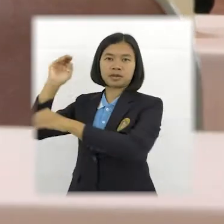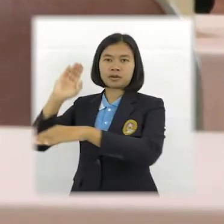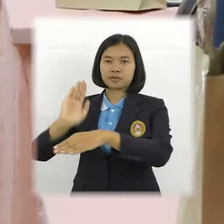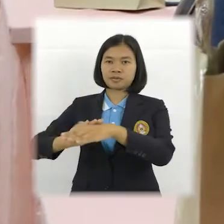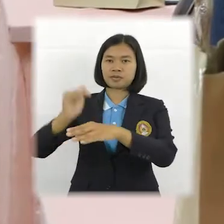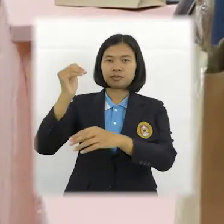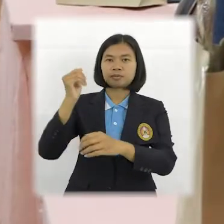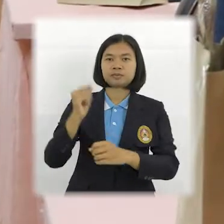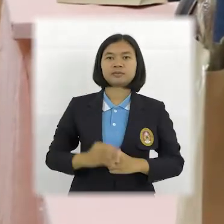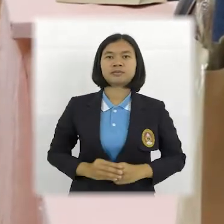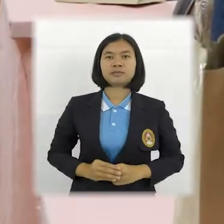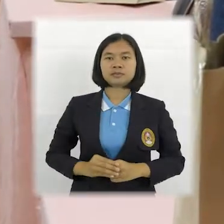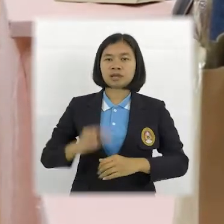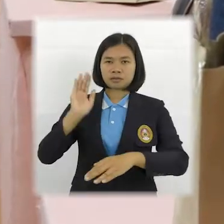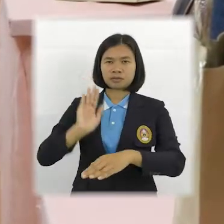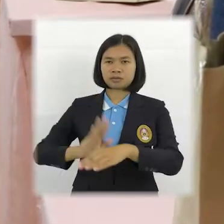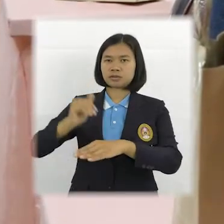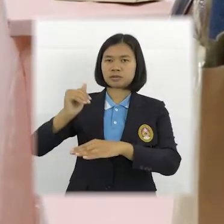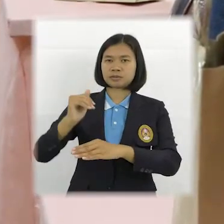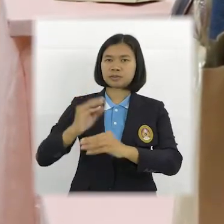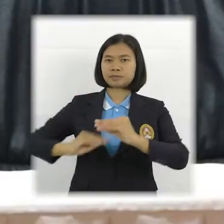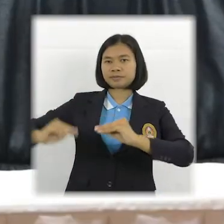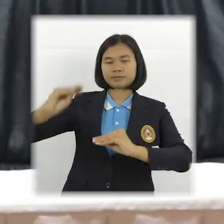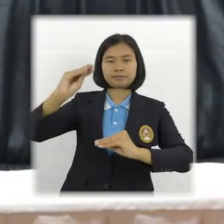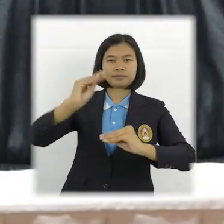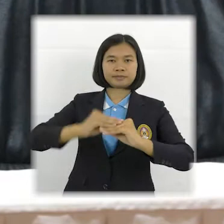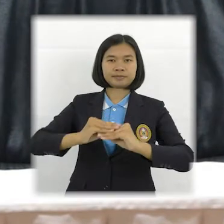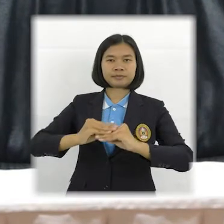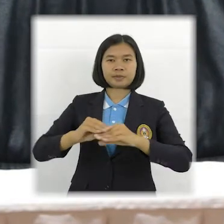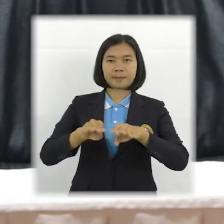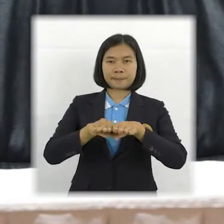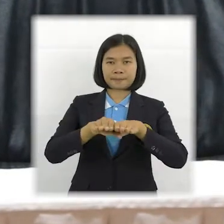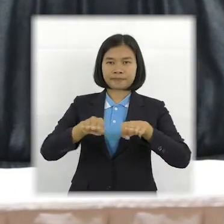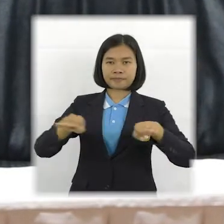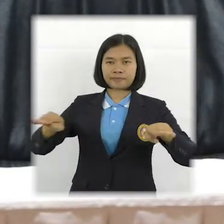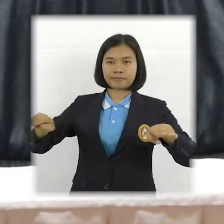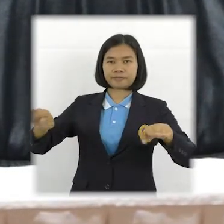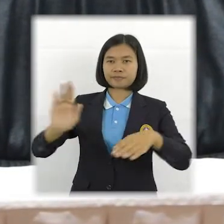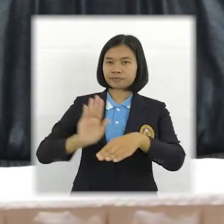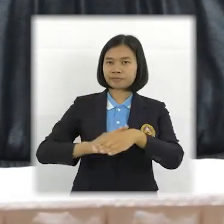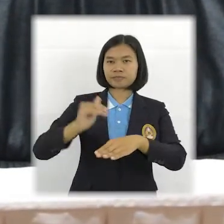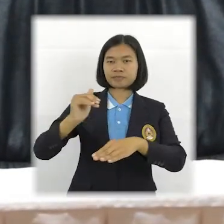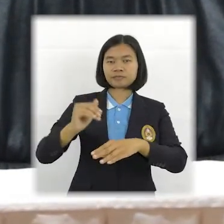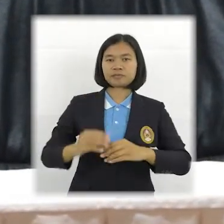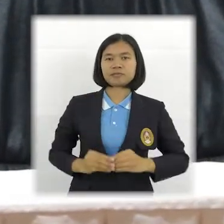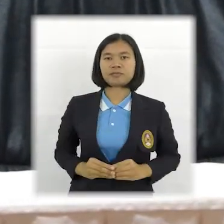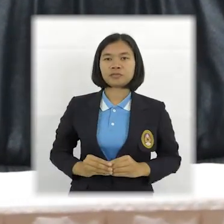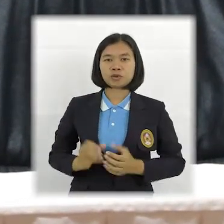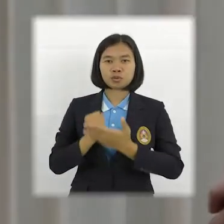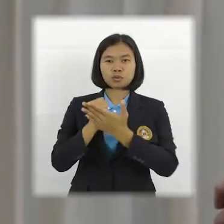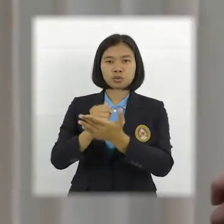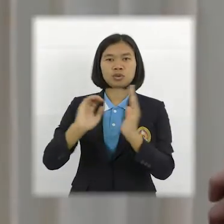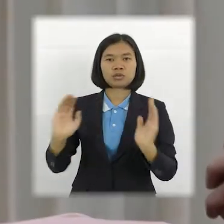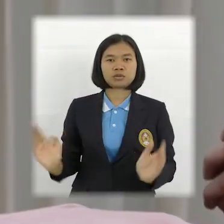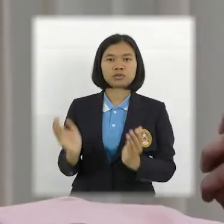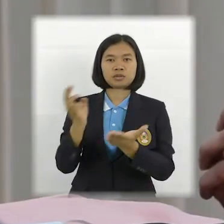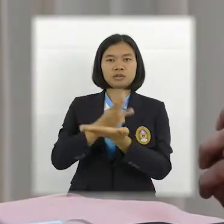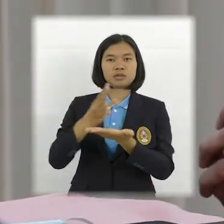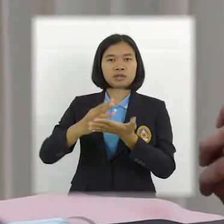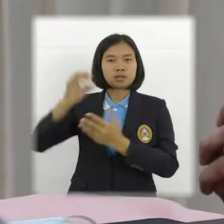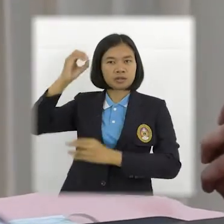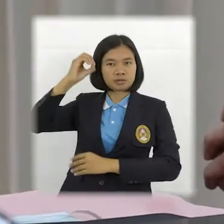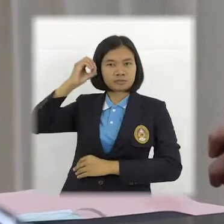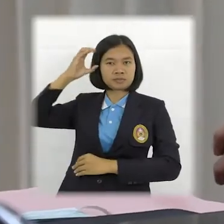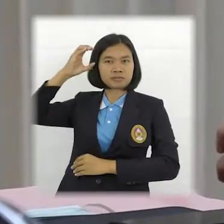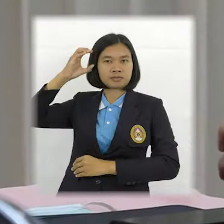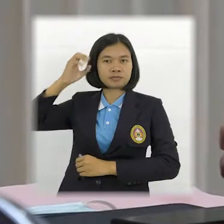ถุประสงค์เพื่อพัฒนาฝีมือแรงงานให้มีทักษะฝีมือแรงงานที่สูงขึ้นและได้มาตรฐานฝีมือแรงงานและส่งเส